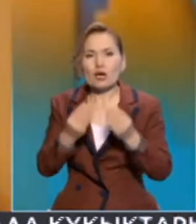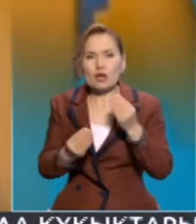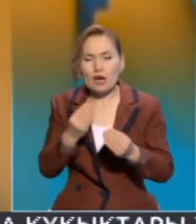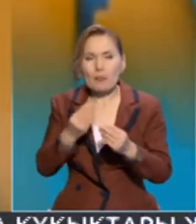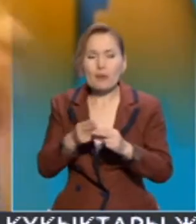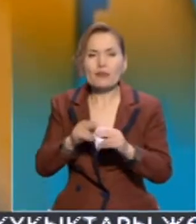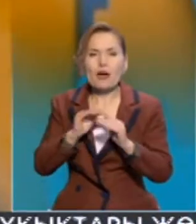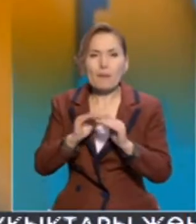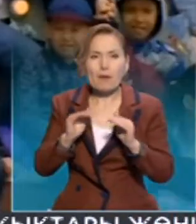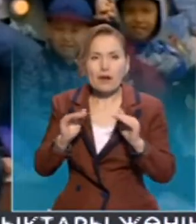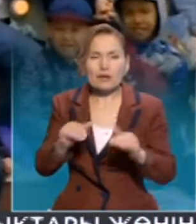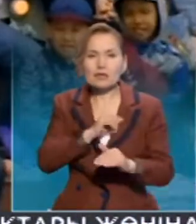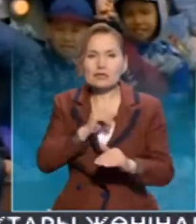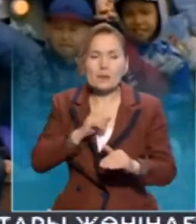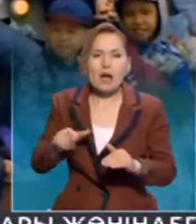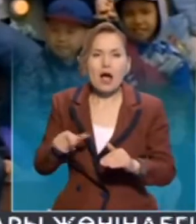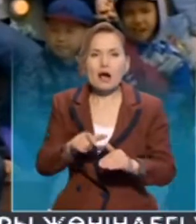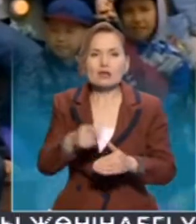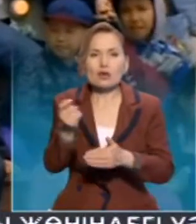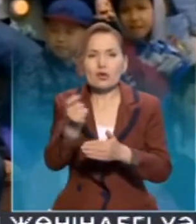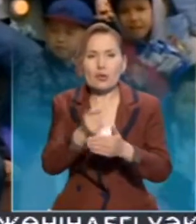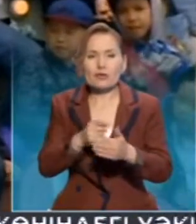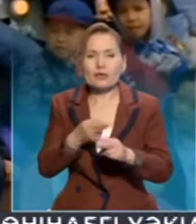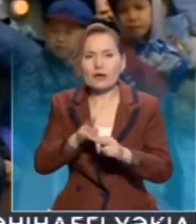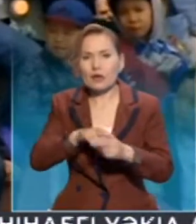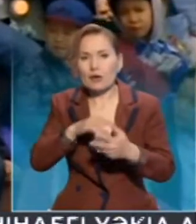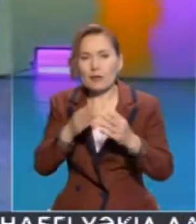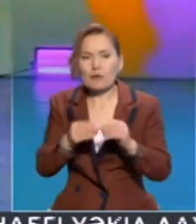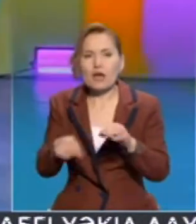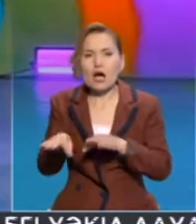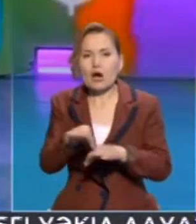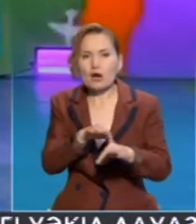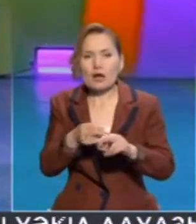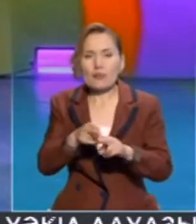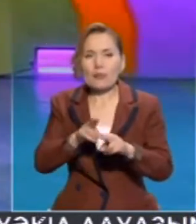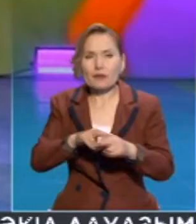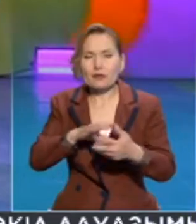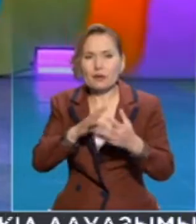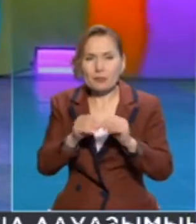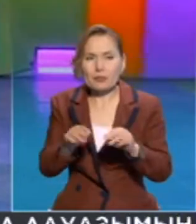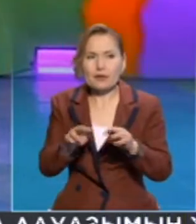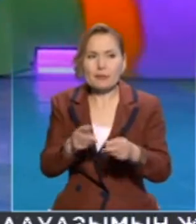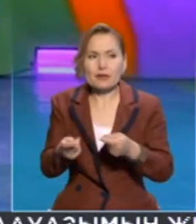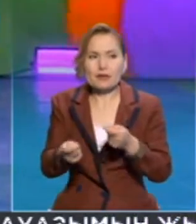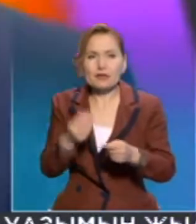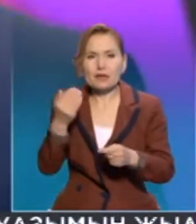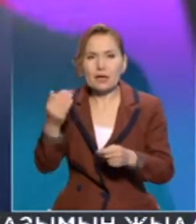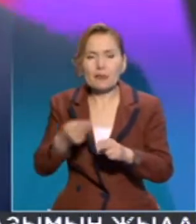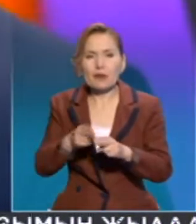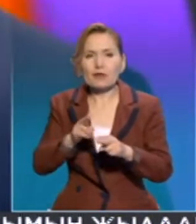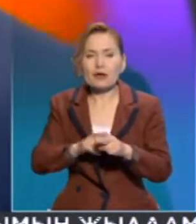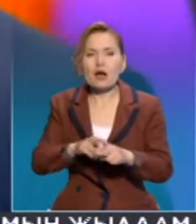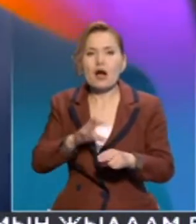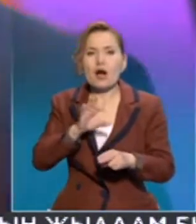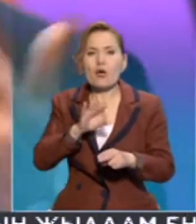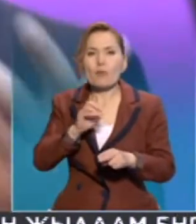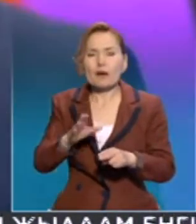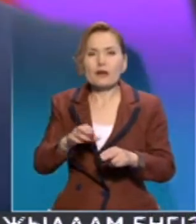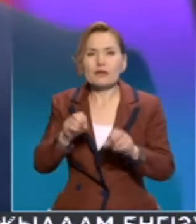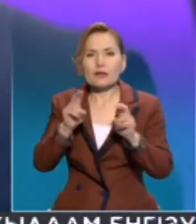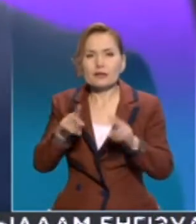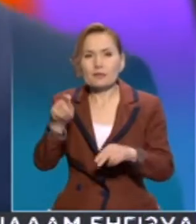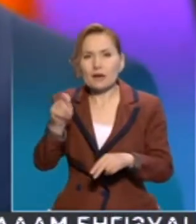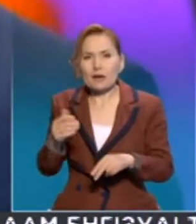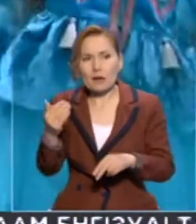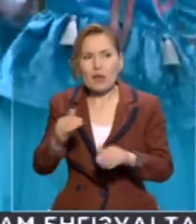балалар асфальтқа сурет салды. Ал Балапан әлемі Open Air жобасына ақпарат және қоғамдық даму министрі Асқар Омаров арнайы